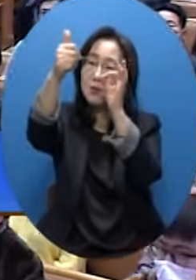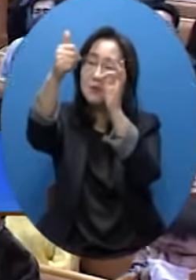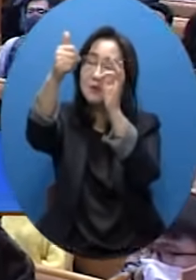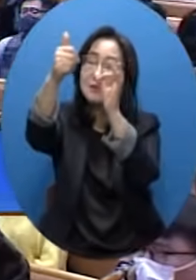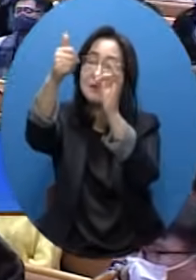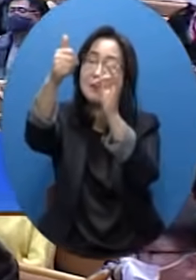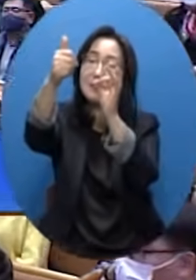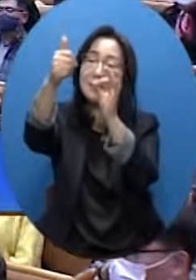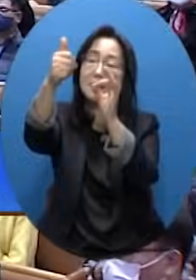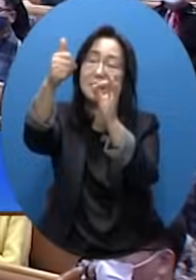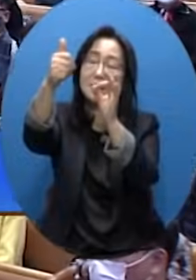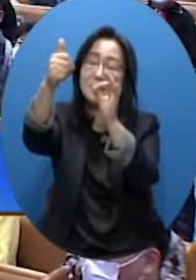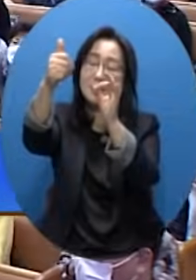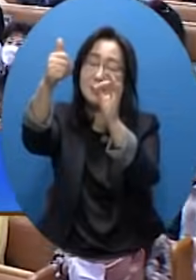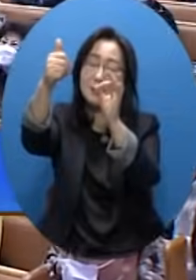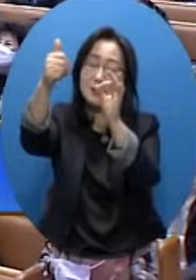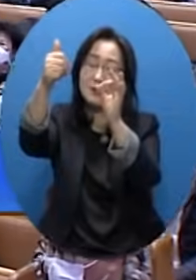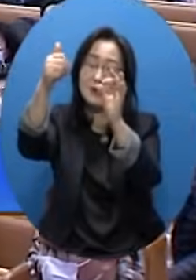리리아